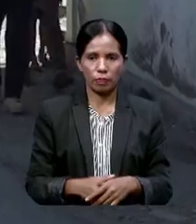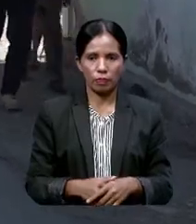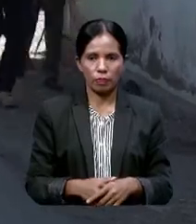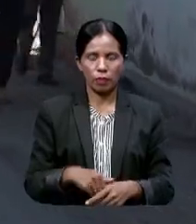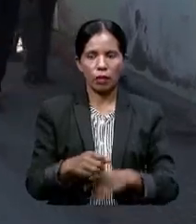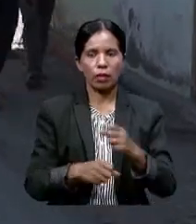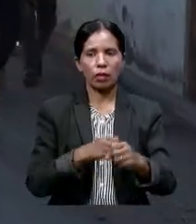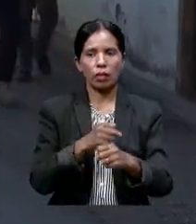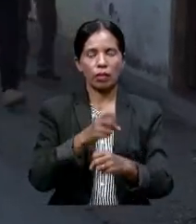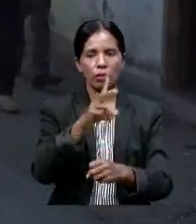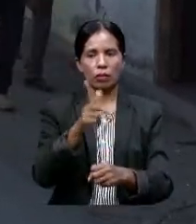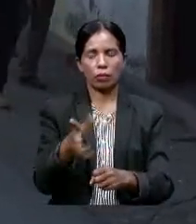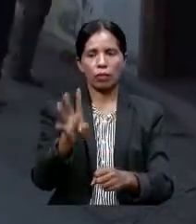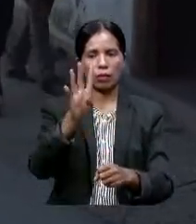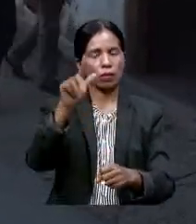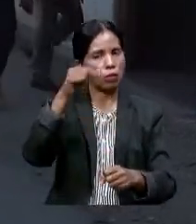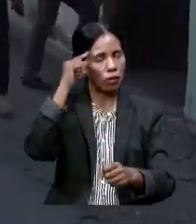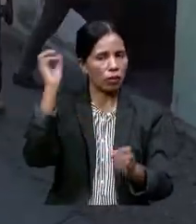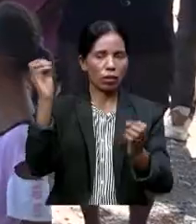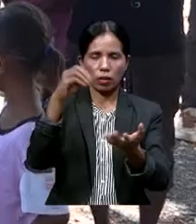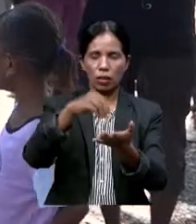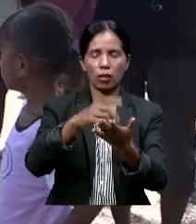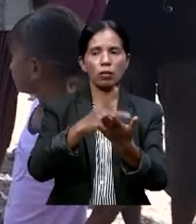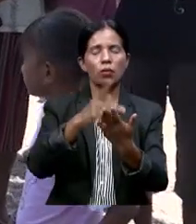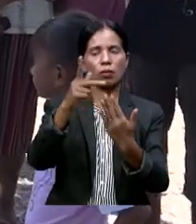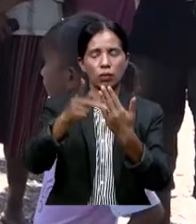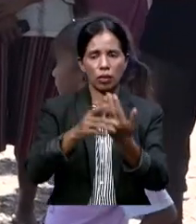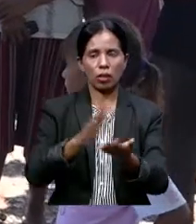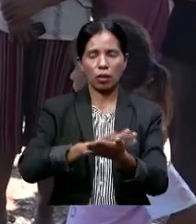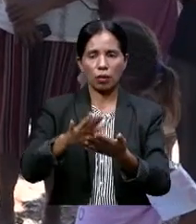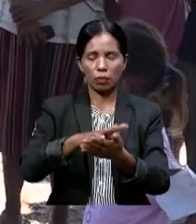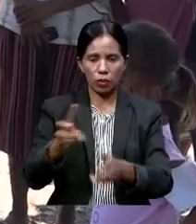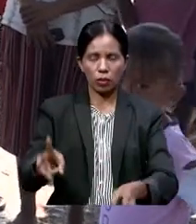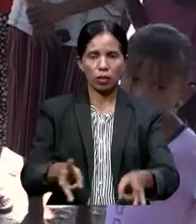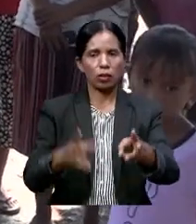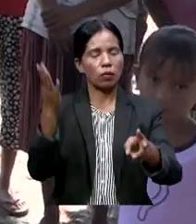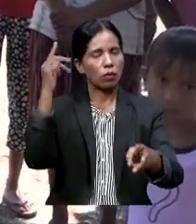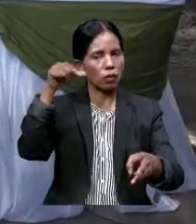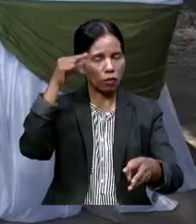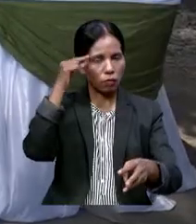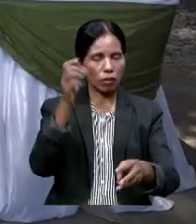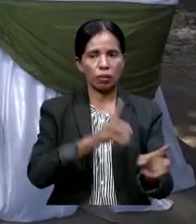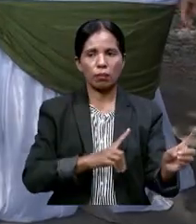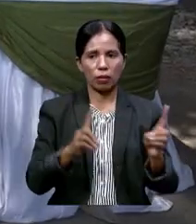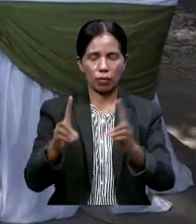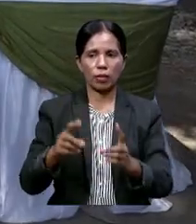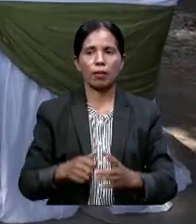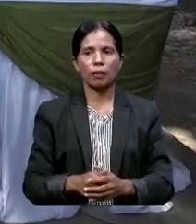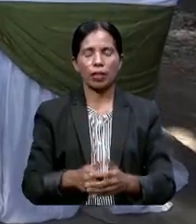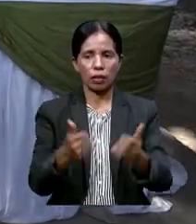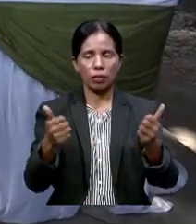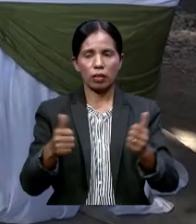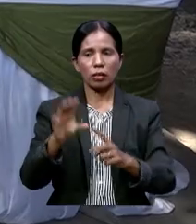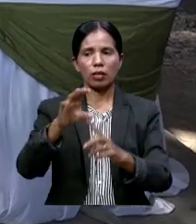Iya tinang ringroron resinghat, governo la prevé osan ba programa mão de obra, nebe antes ne governo anterior implementaona. Nune, autoridade local